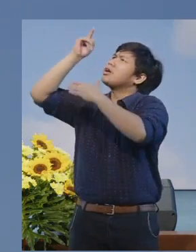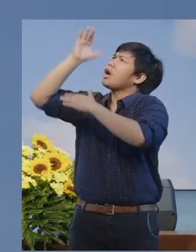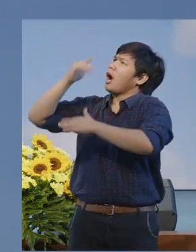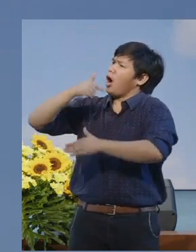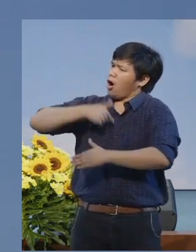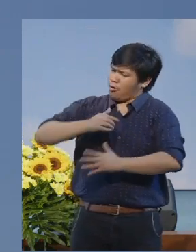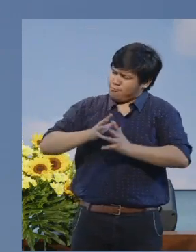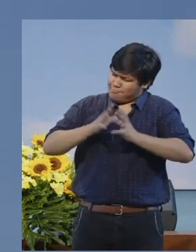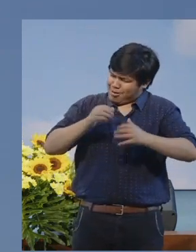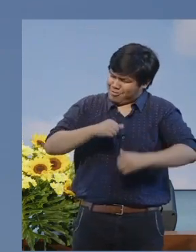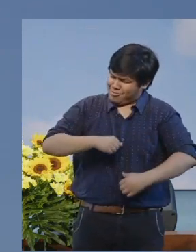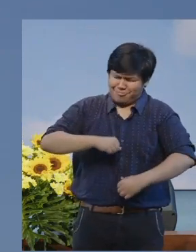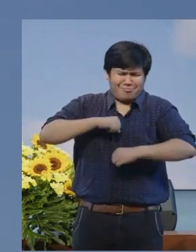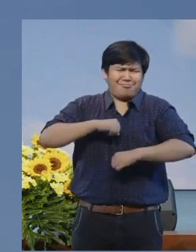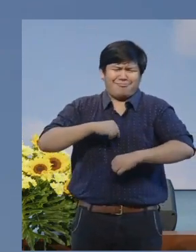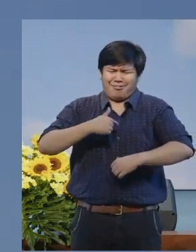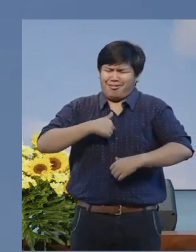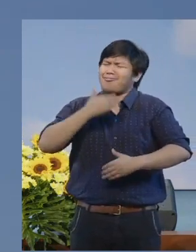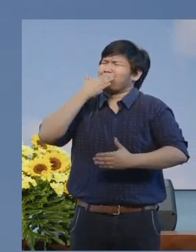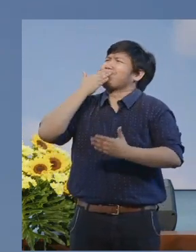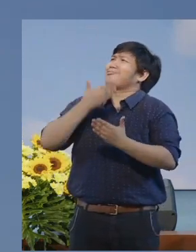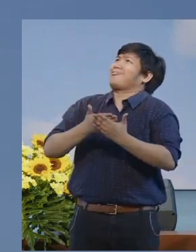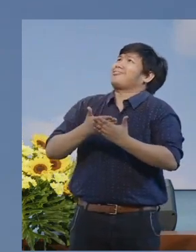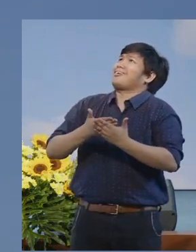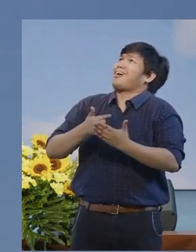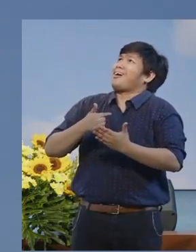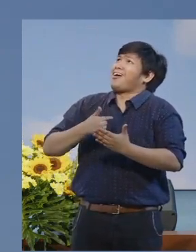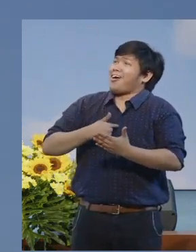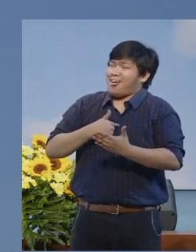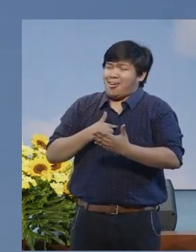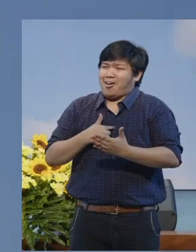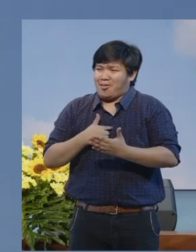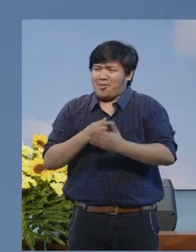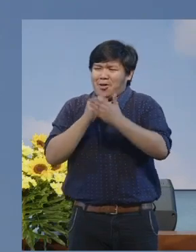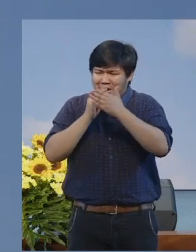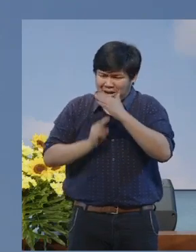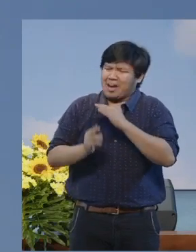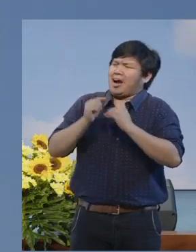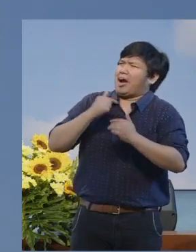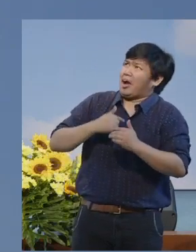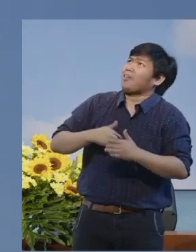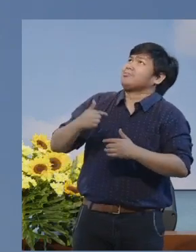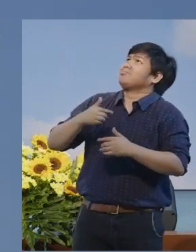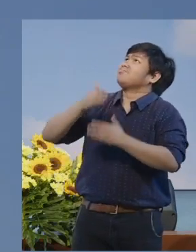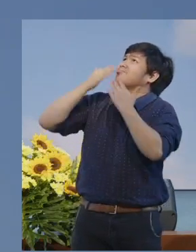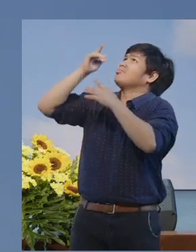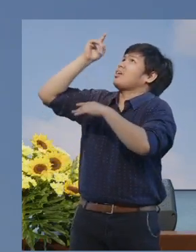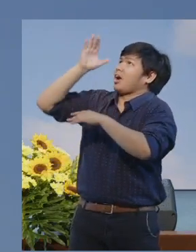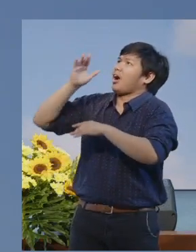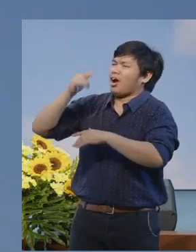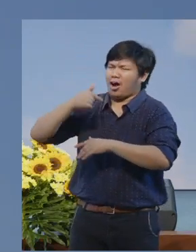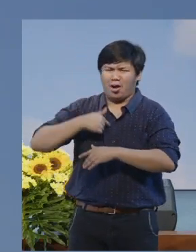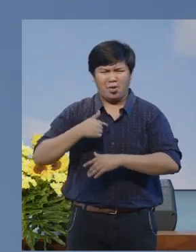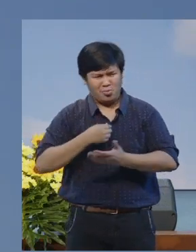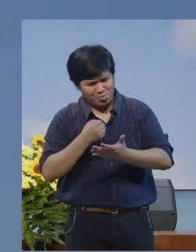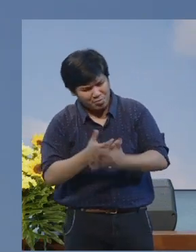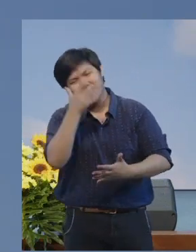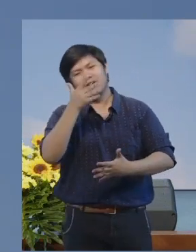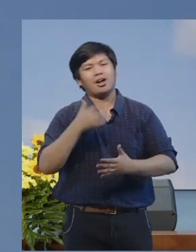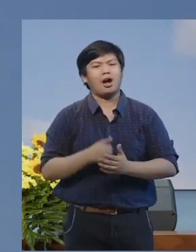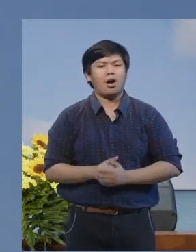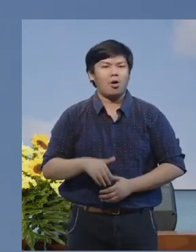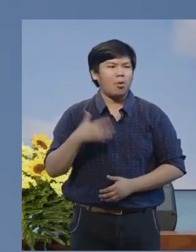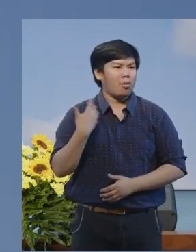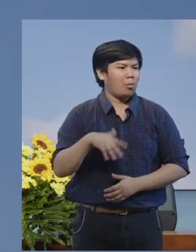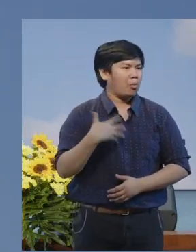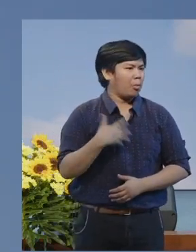at ako'y napakabuti. Ako'y nag-iikapo, ako'y ganyan. Salamat sa iyo, Panginoon. Yung